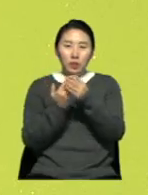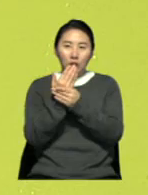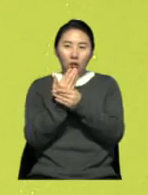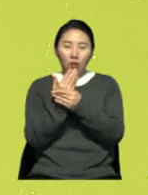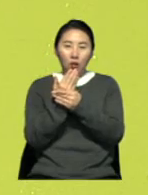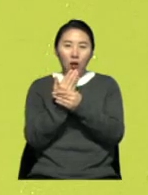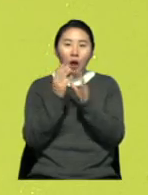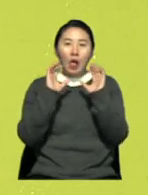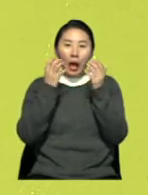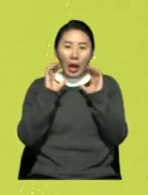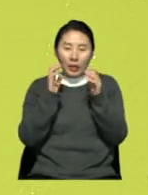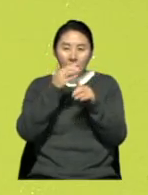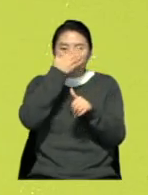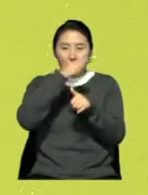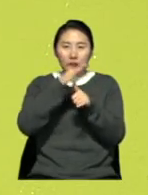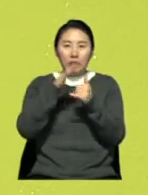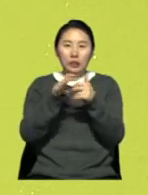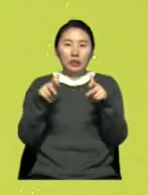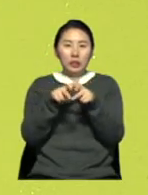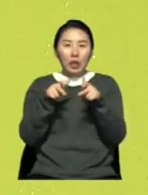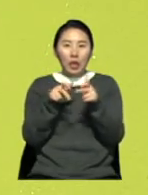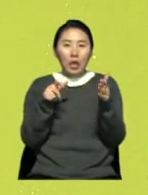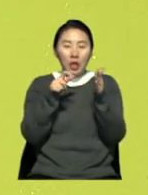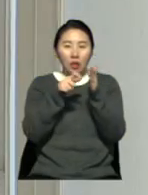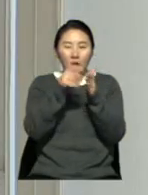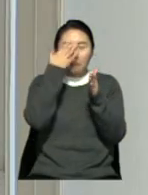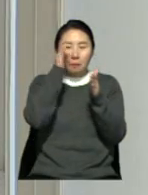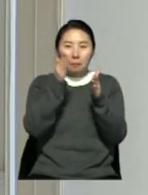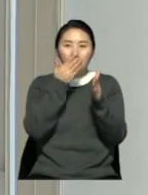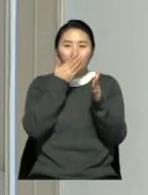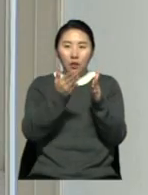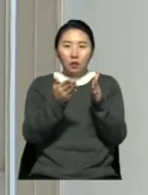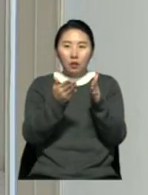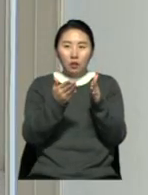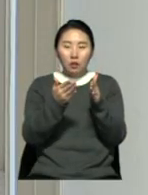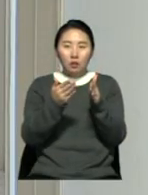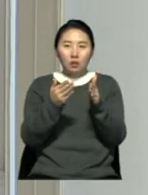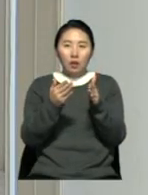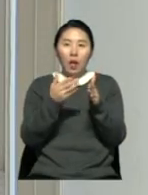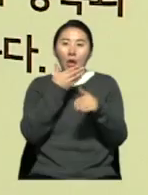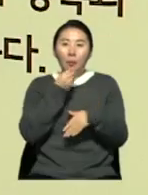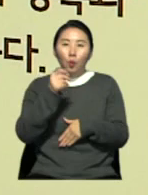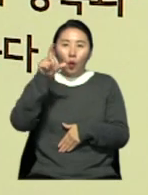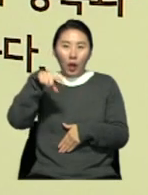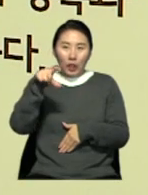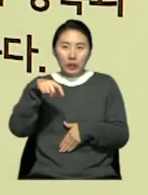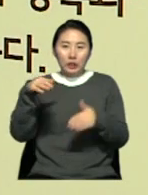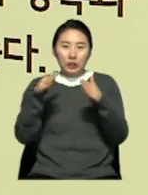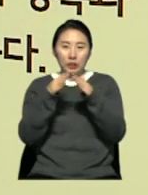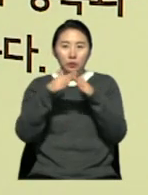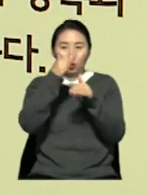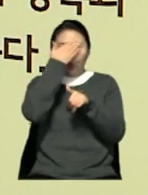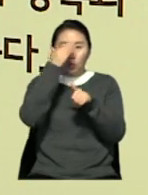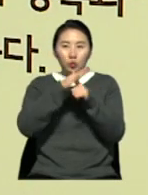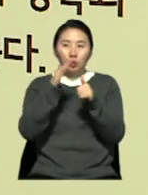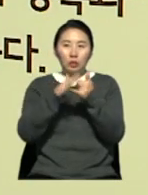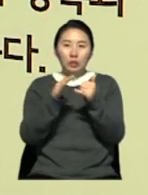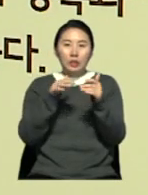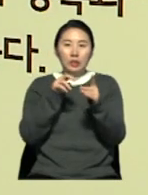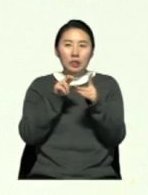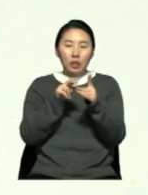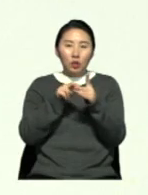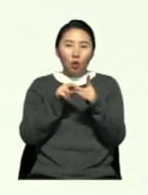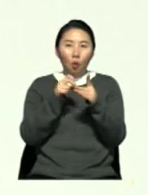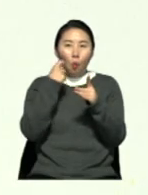소년소녀가장 이나 장애인으로 등록된 경우는 면제입니다 또 다둥이 행복카드 를 소지한 가정의 청소년은 센터 월